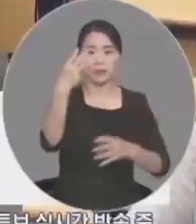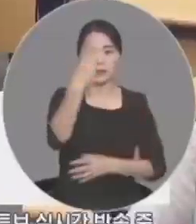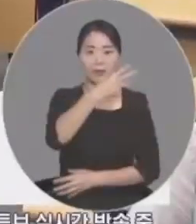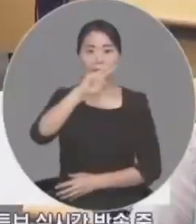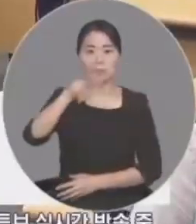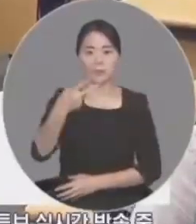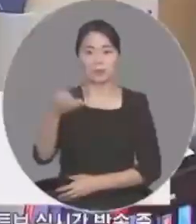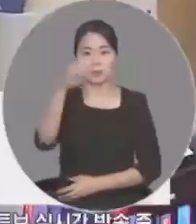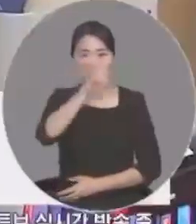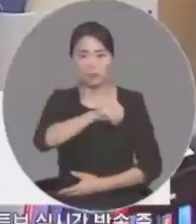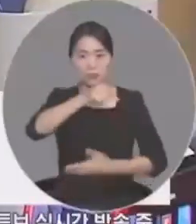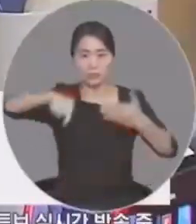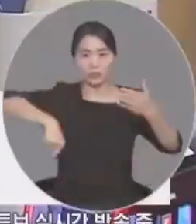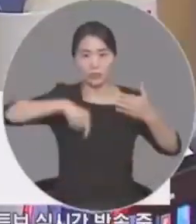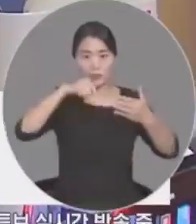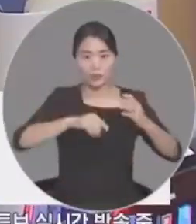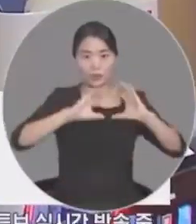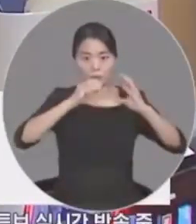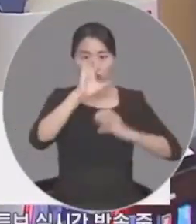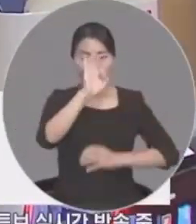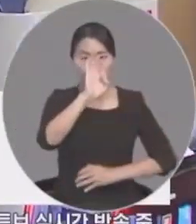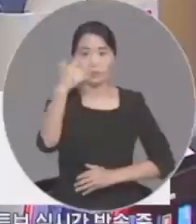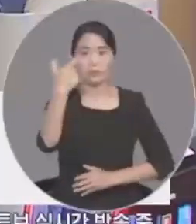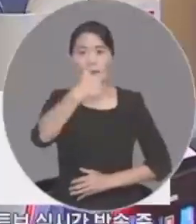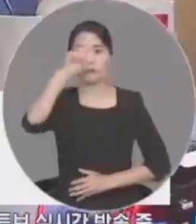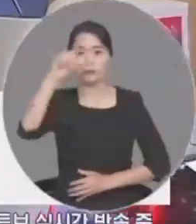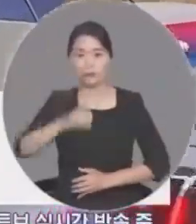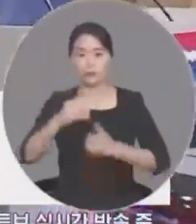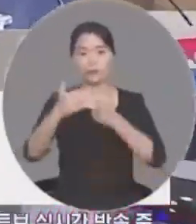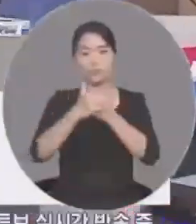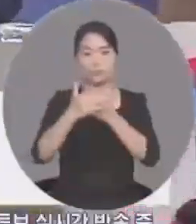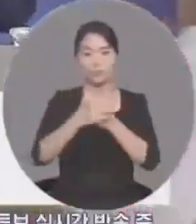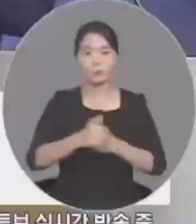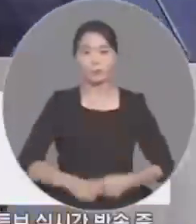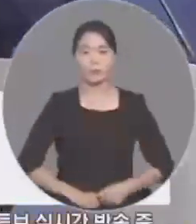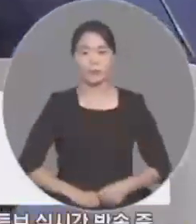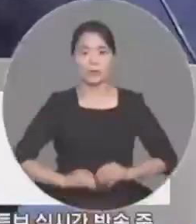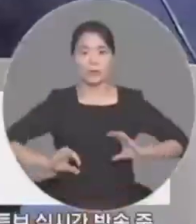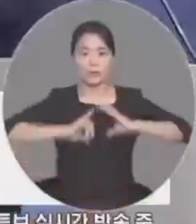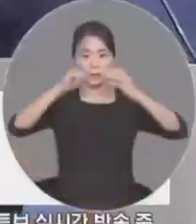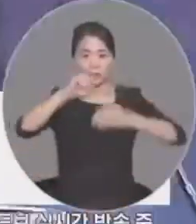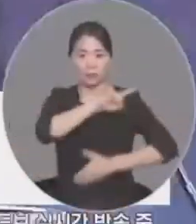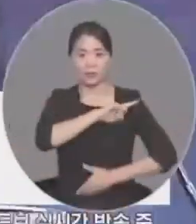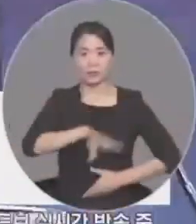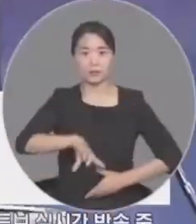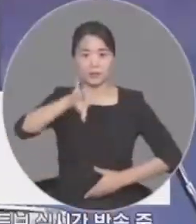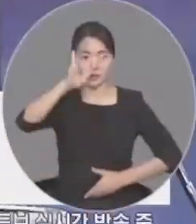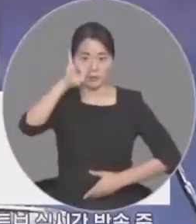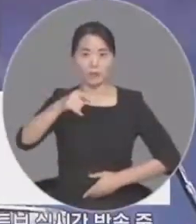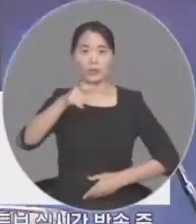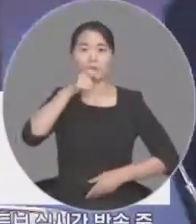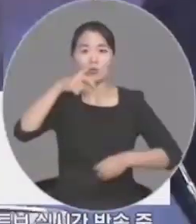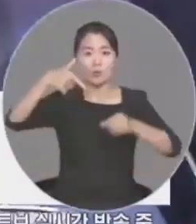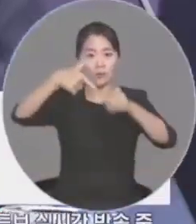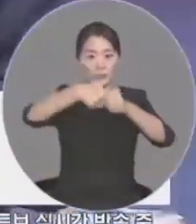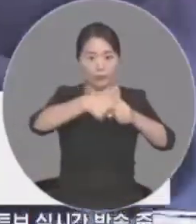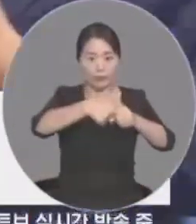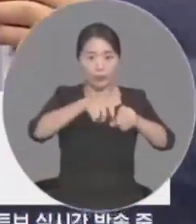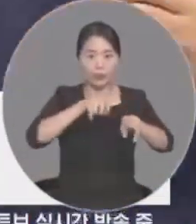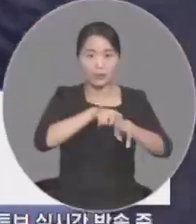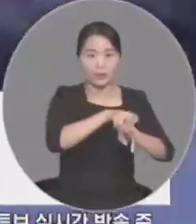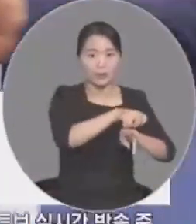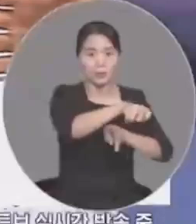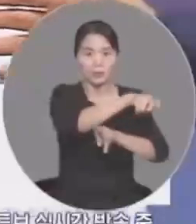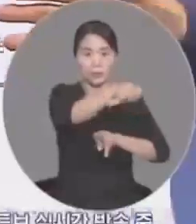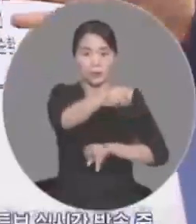가운데 60%가 국비로 지원됩니다. 세계 최초 수소 트램 방식의 도시철도 1호선은